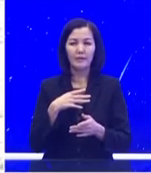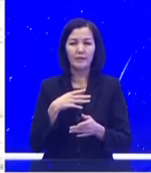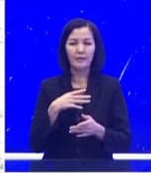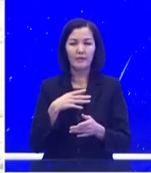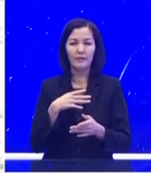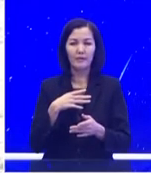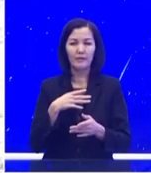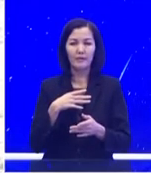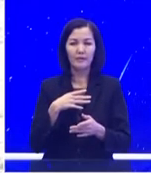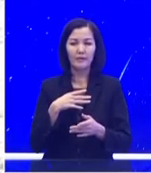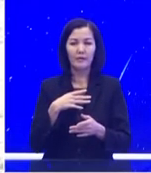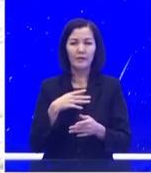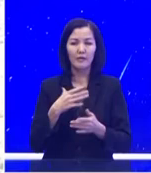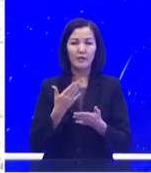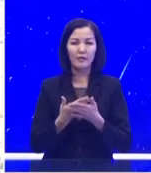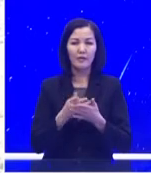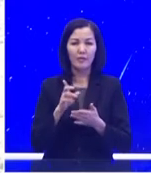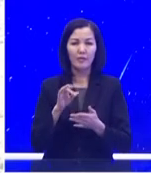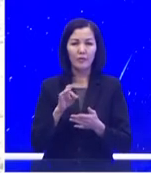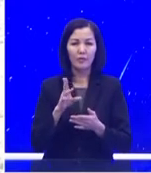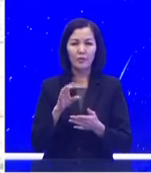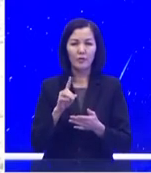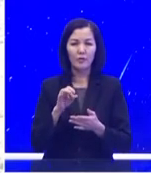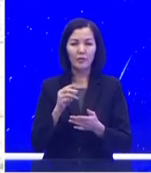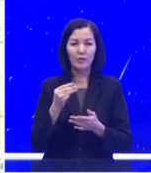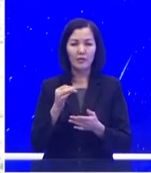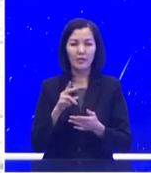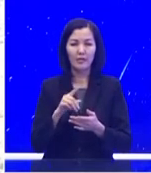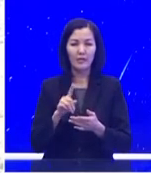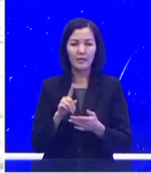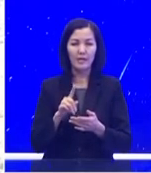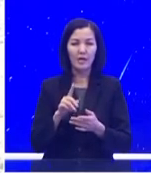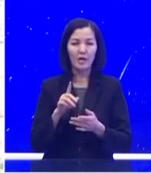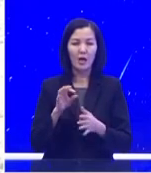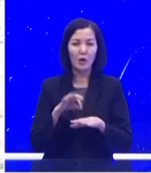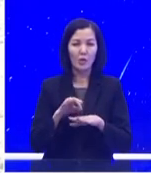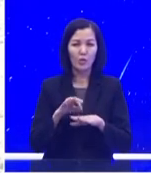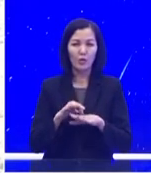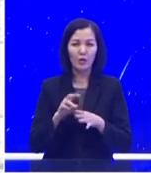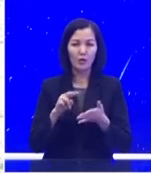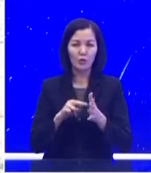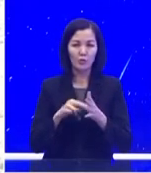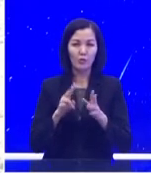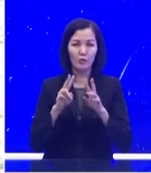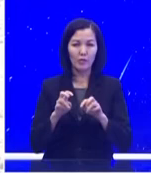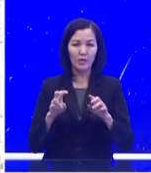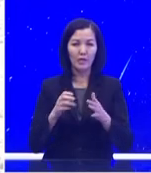сол аталған одан кейін мына бір сүлес сарып дейді ғой қазақша. Сол ауруға серологиялық жоспар бойынша тексеру